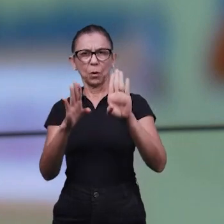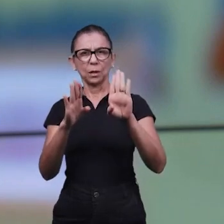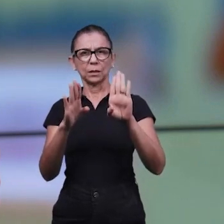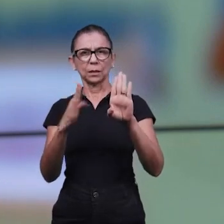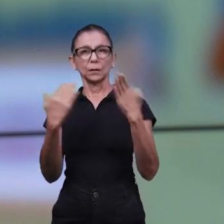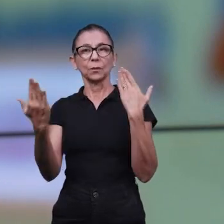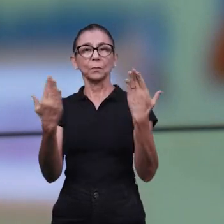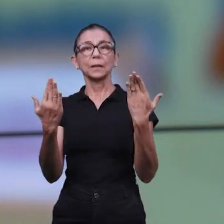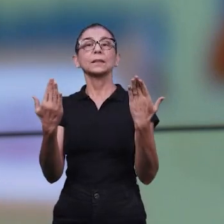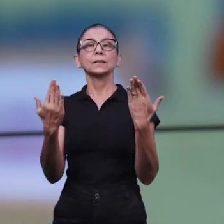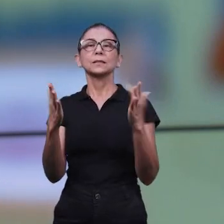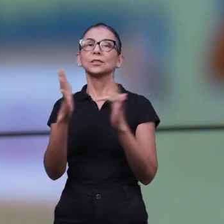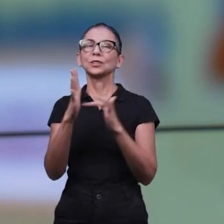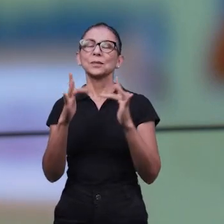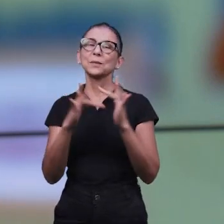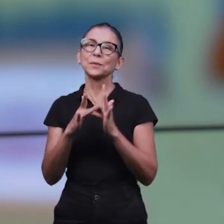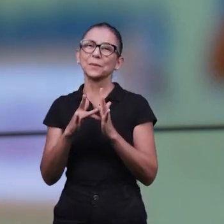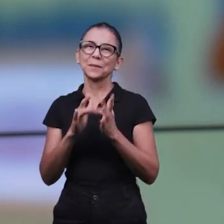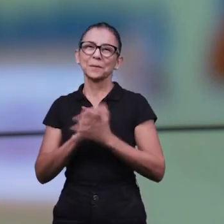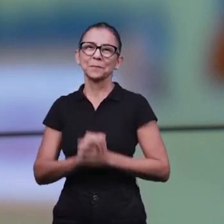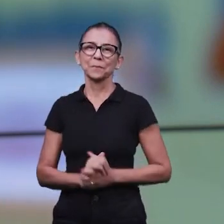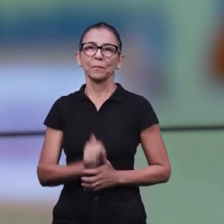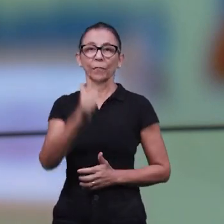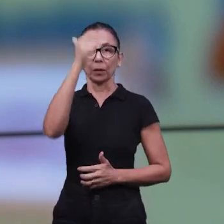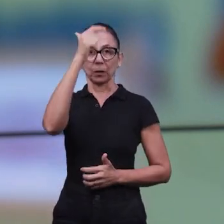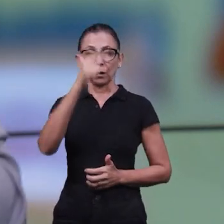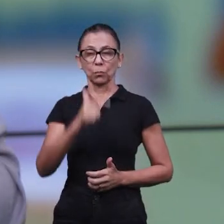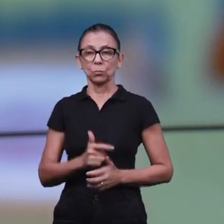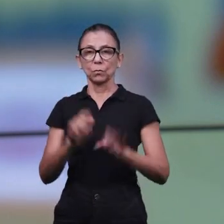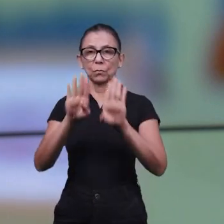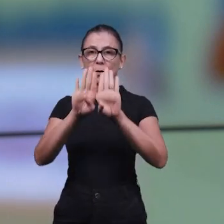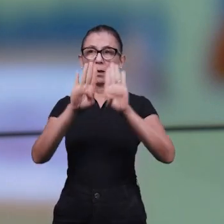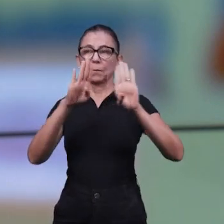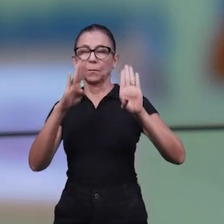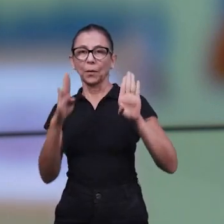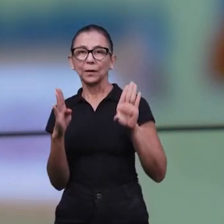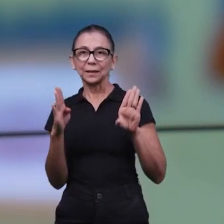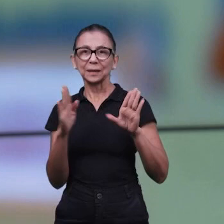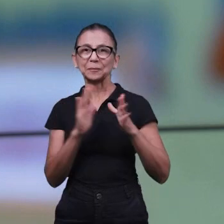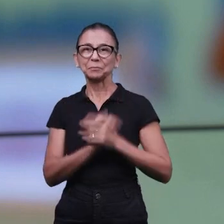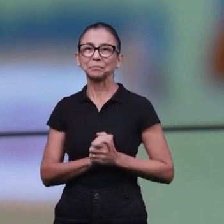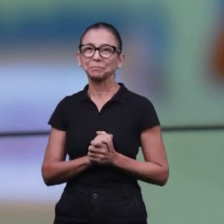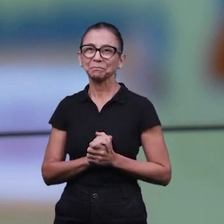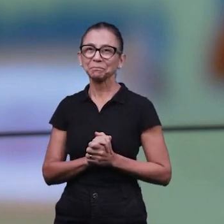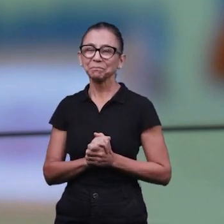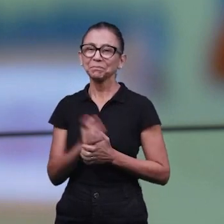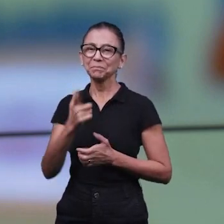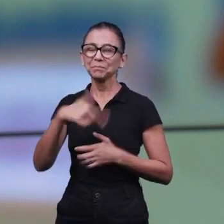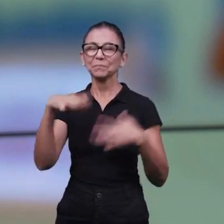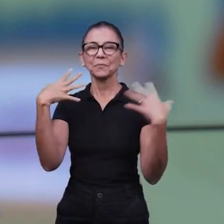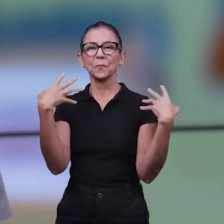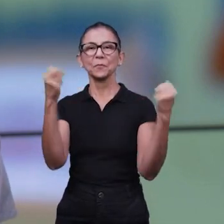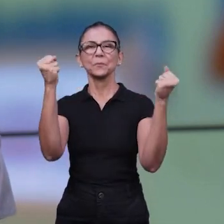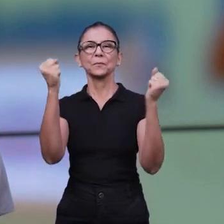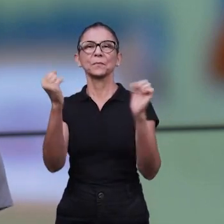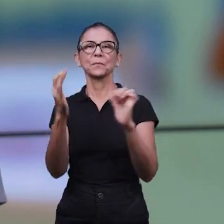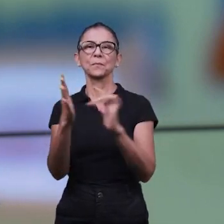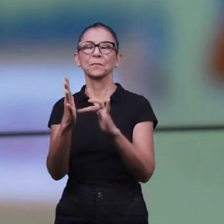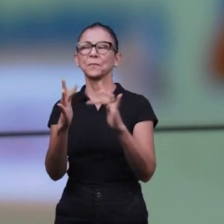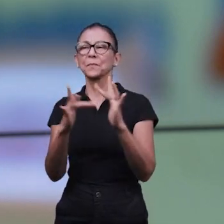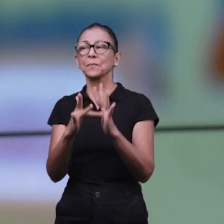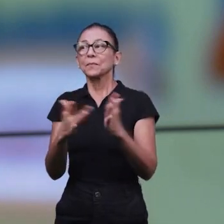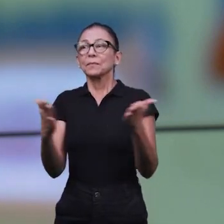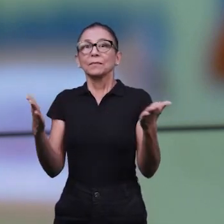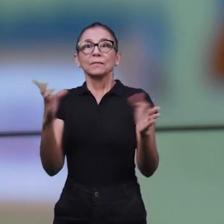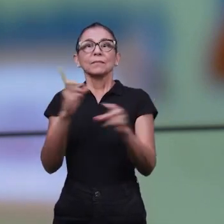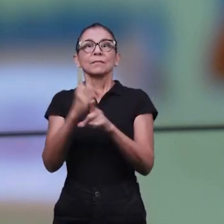il sera sauvé. Cela se trouve dans l'évangile de Jean, chapitre 10, verset 9. Donc, quand nous passons par la porte qui est Jésus,